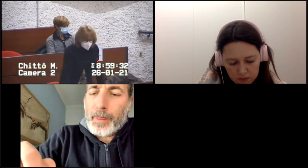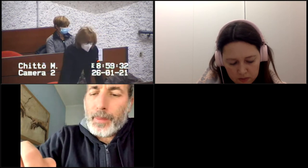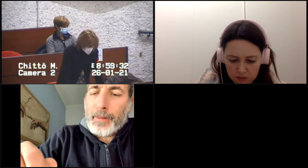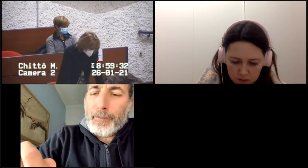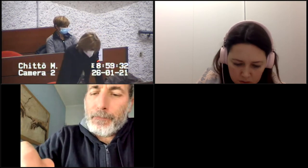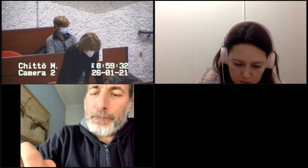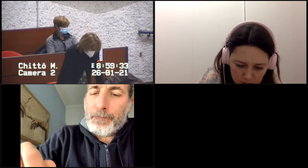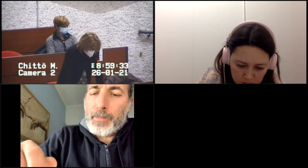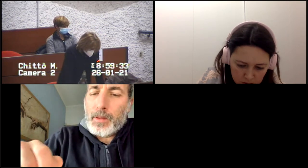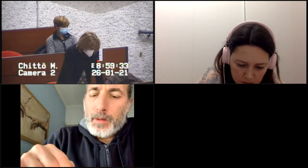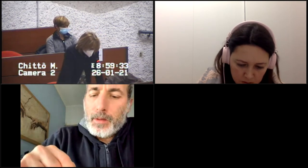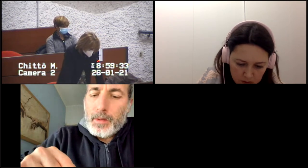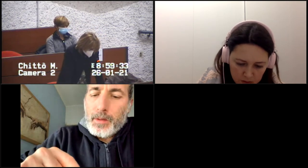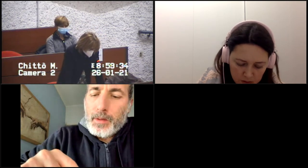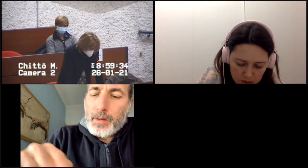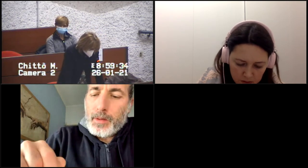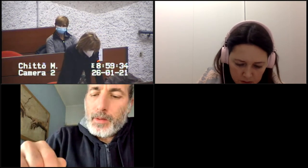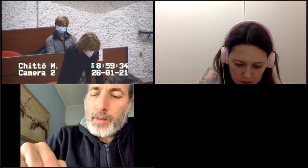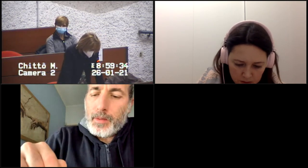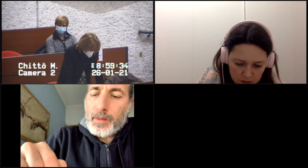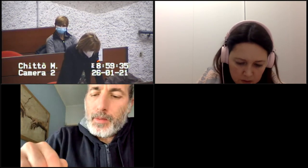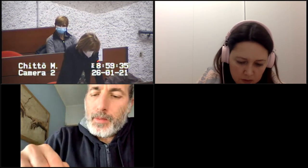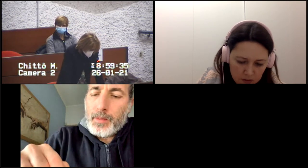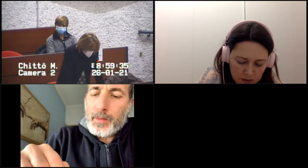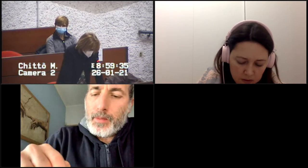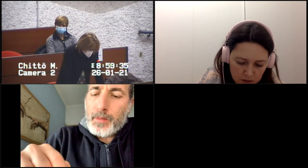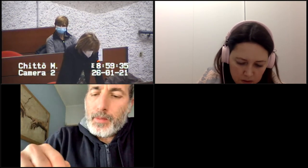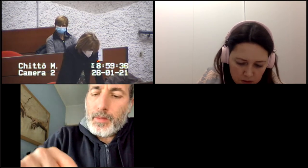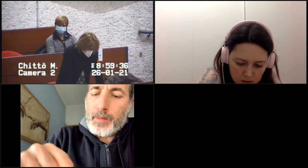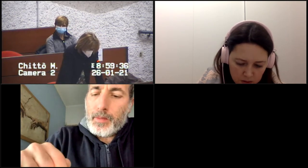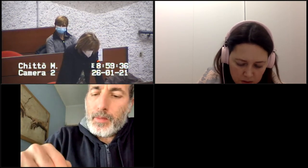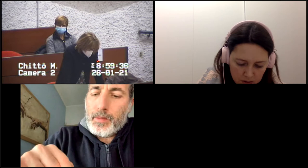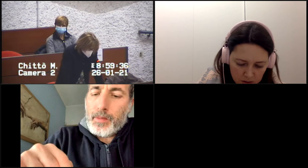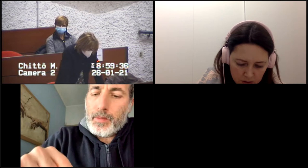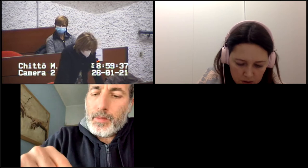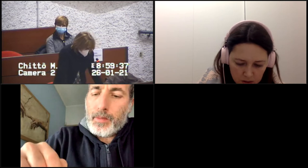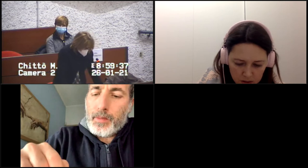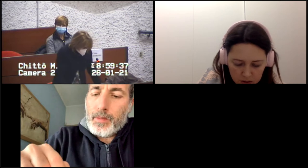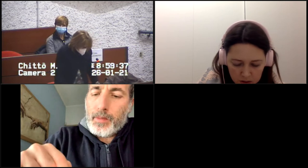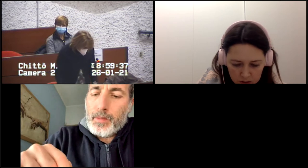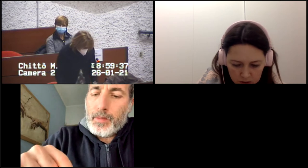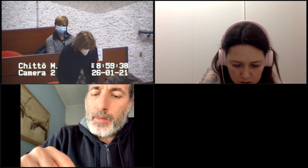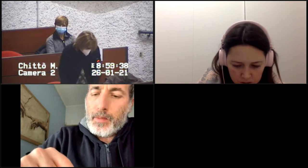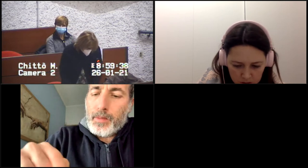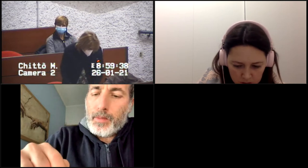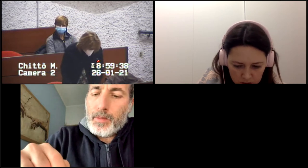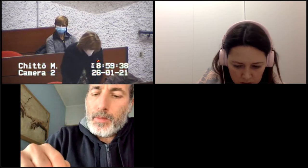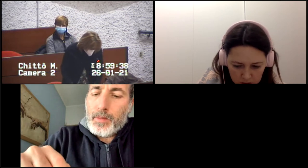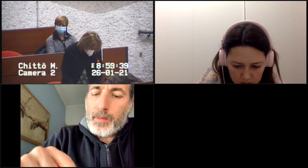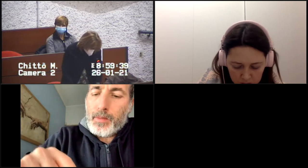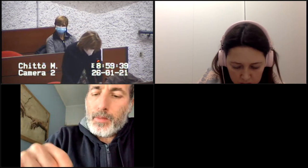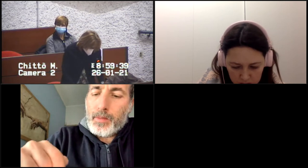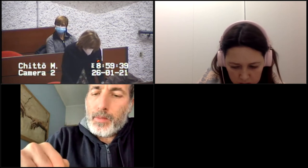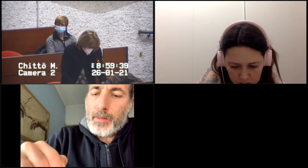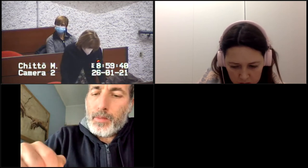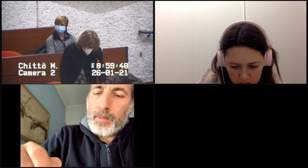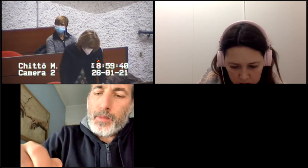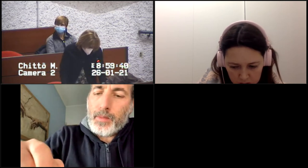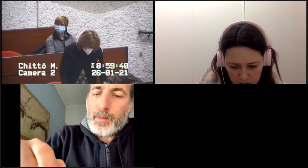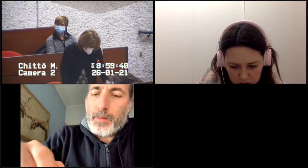discutere su premialità volumetriche. Le critiche che vengono rilevate in modo molto